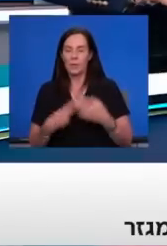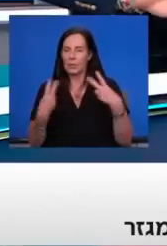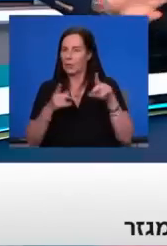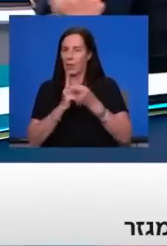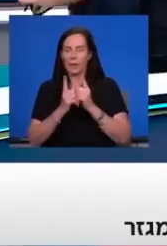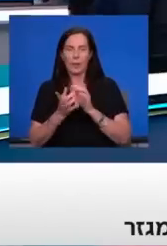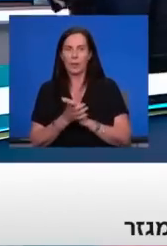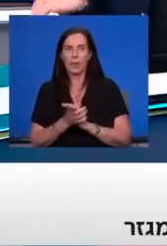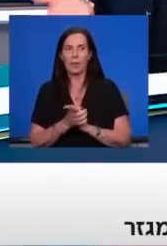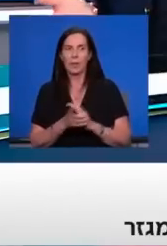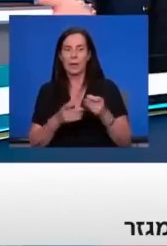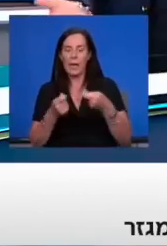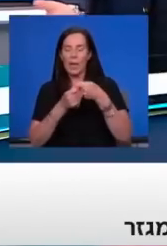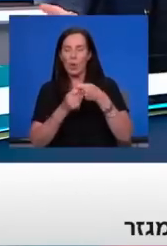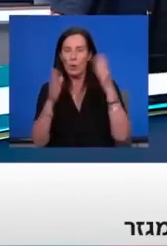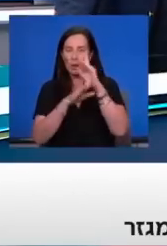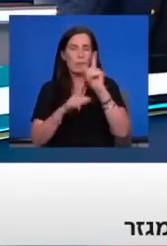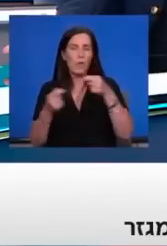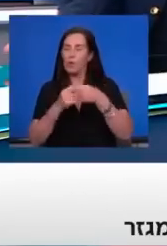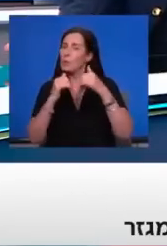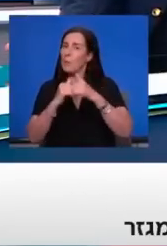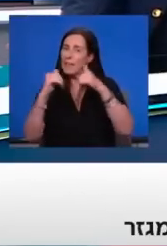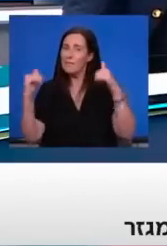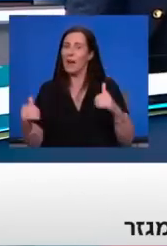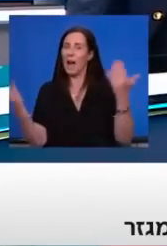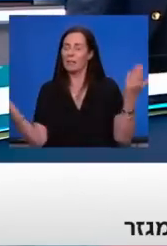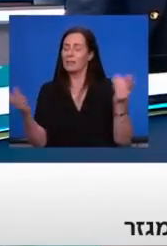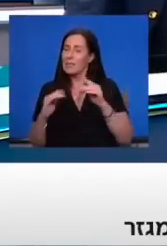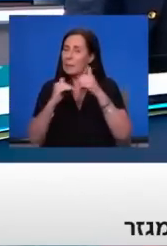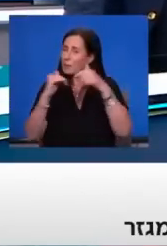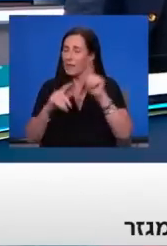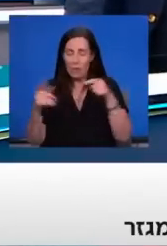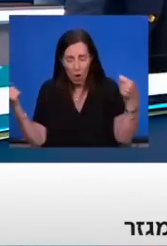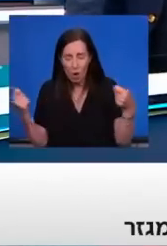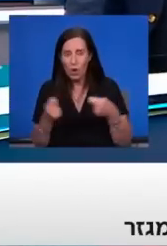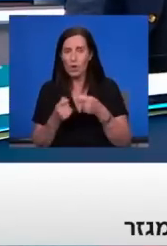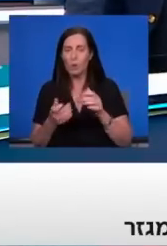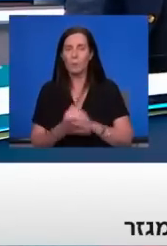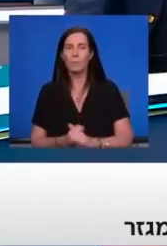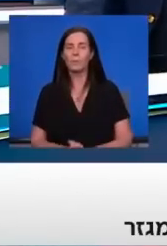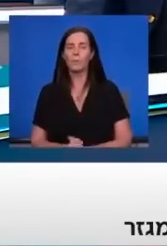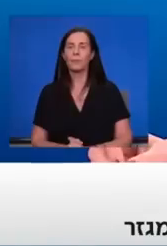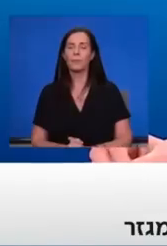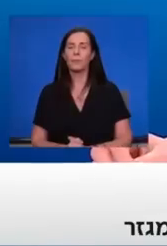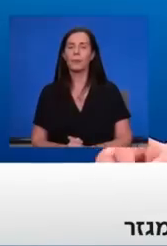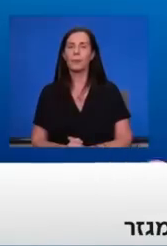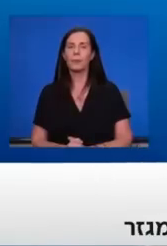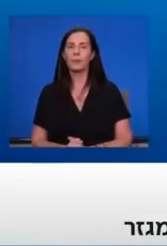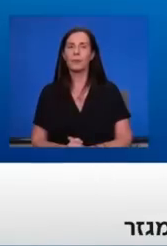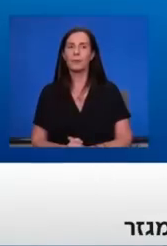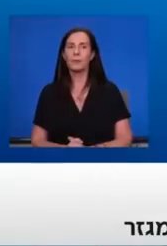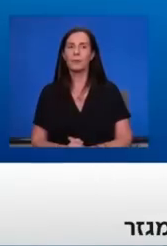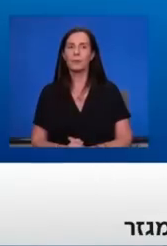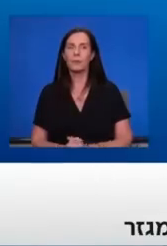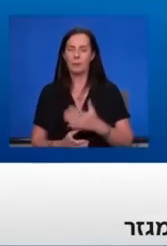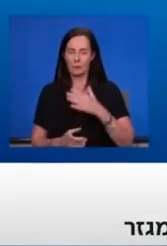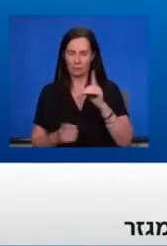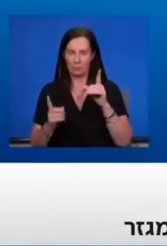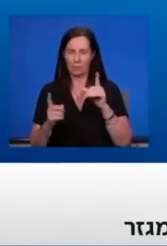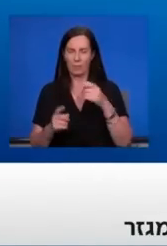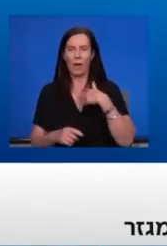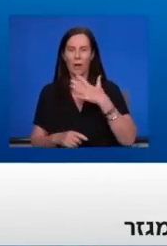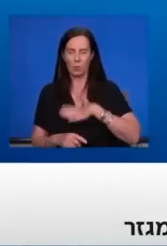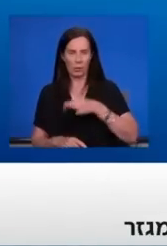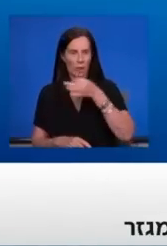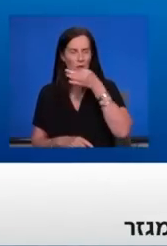הטרור האלה זה בנפרד, זה לא קשור. זה מה שאמרתי. לכן אמרתי לעצור את הדיון הזה. אבל מקצר אני רוצה לשאול. אני רוצה לשאול